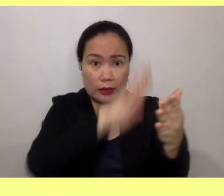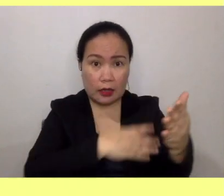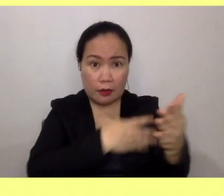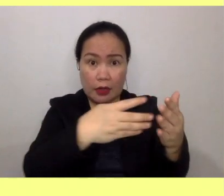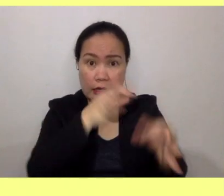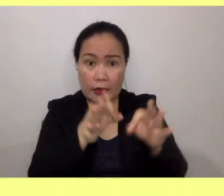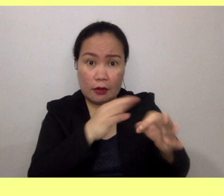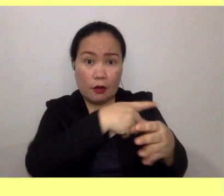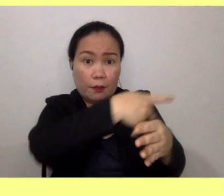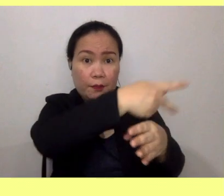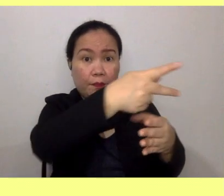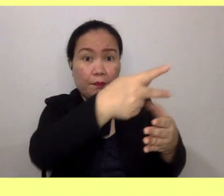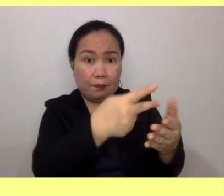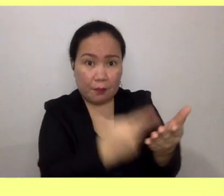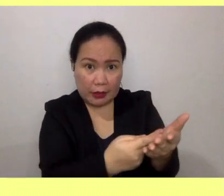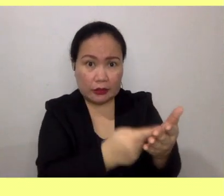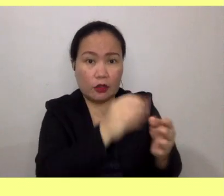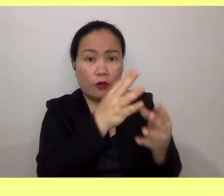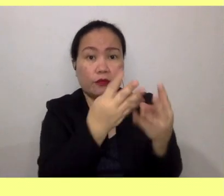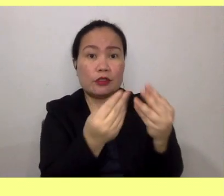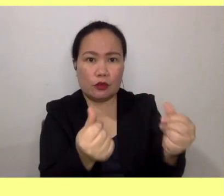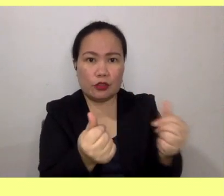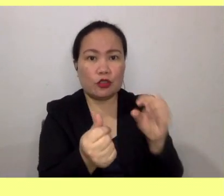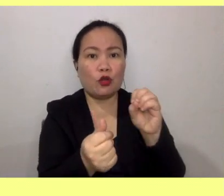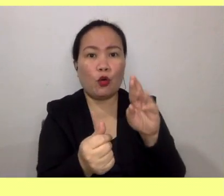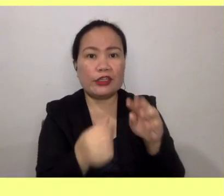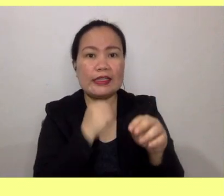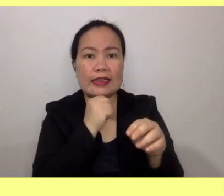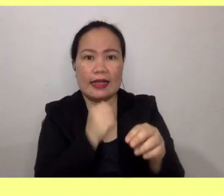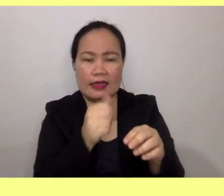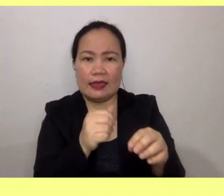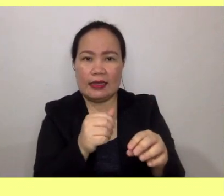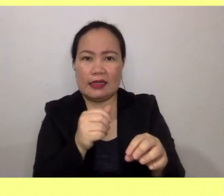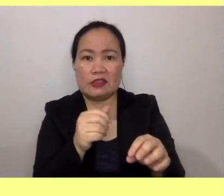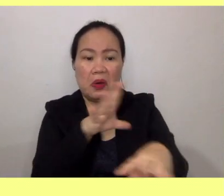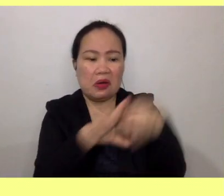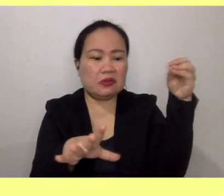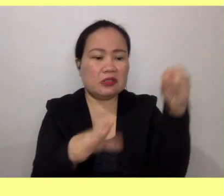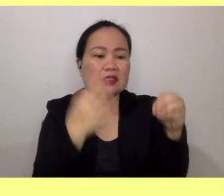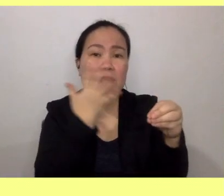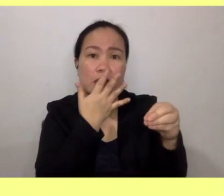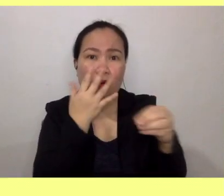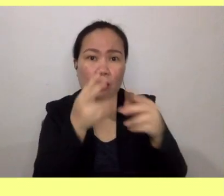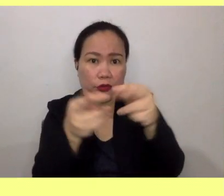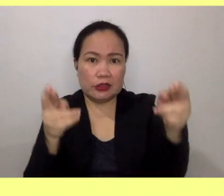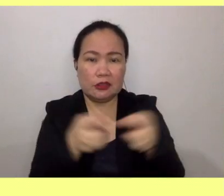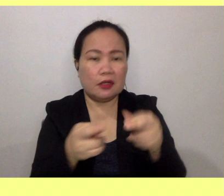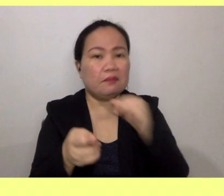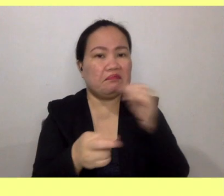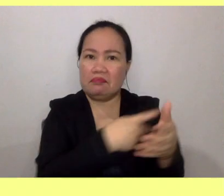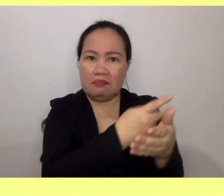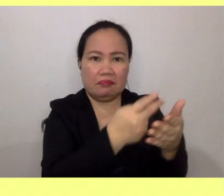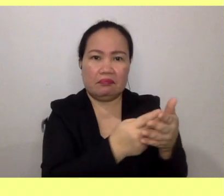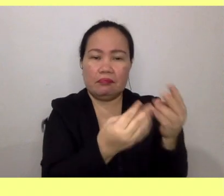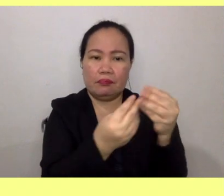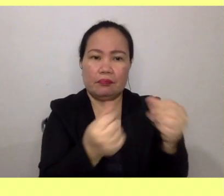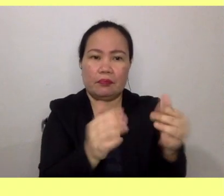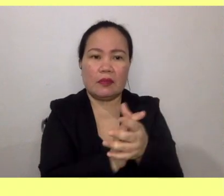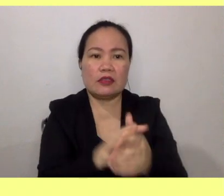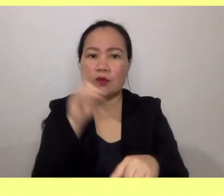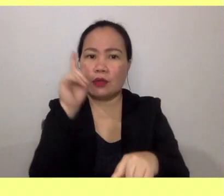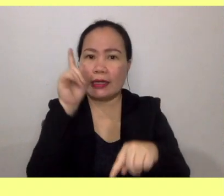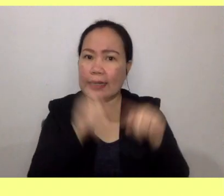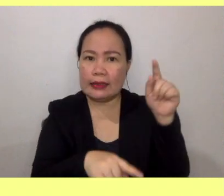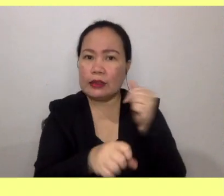part siya ng solution or not. So, ibig sabihin, hindi siya pwedeng mag-work ng 10 hours dun sa first job